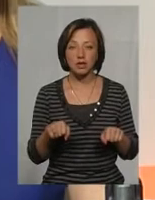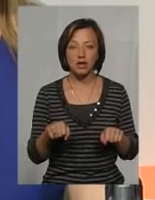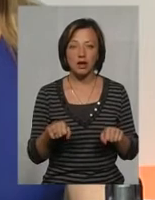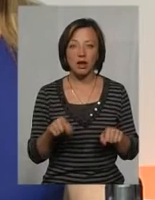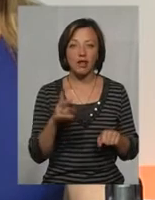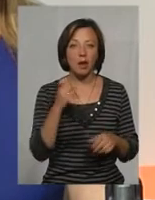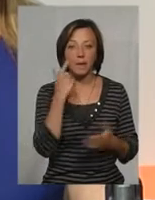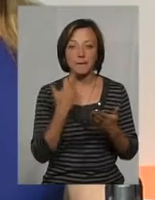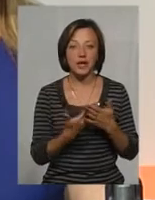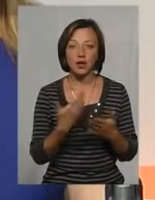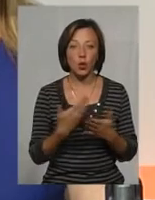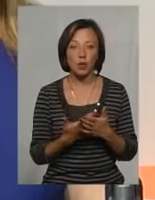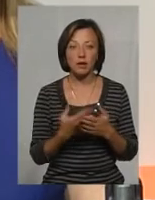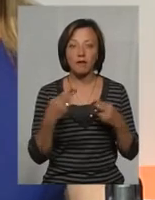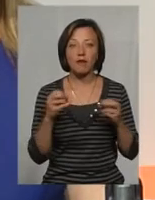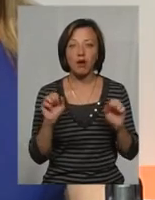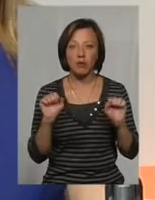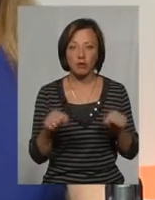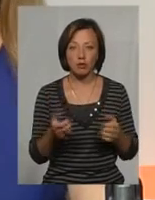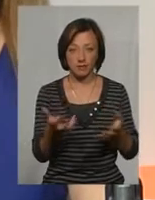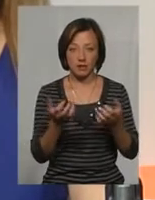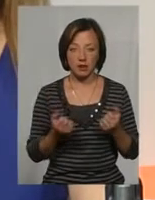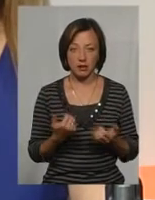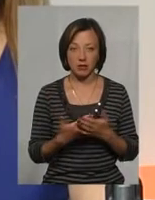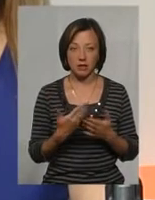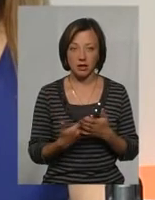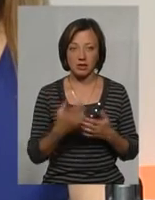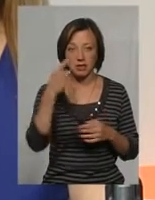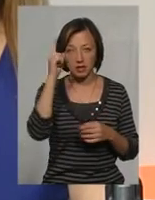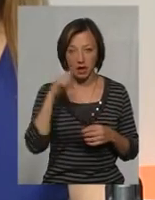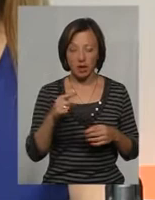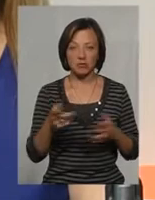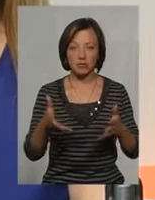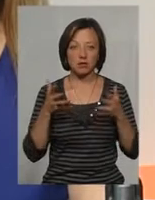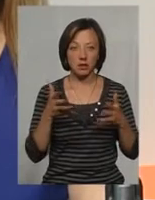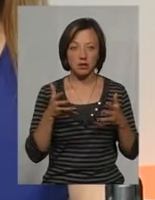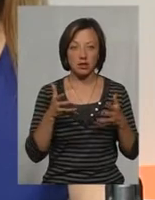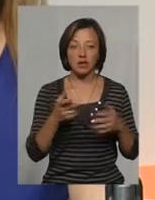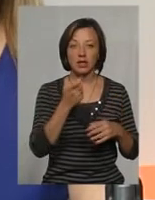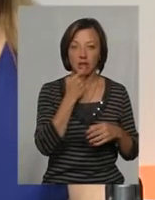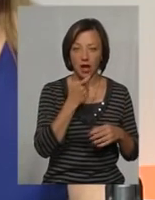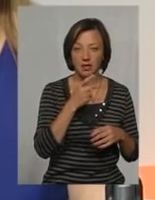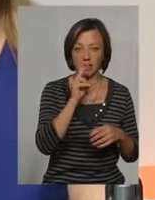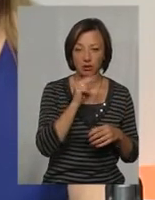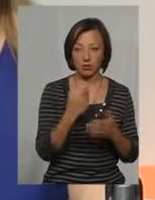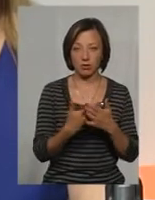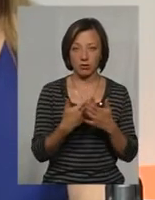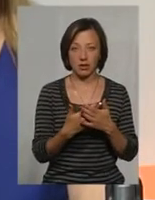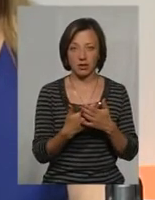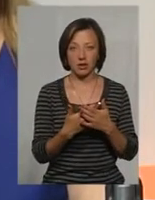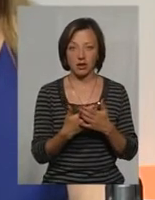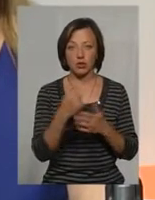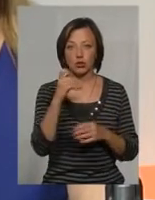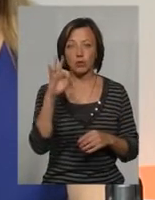не підозрювати, де ми можемо її взяти. Бо, допустимо, якщо ми знаємо, що чітко яйця водоплаваючі і птиці